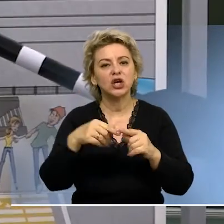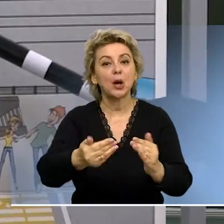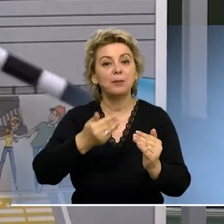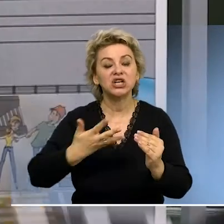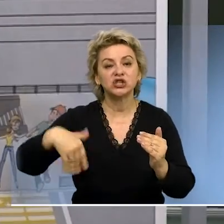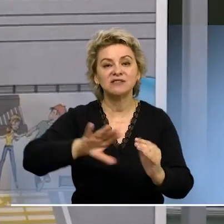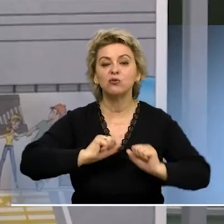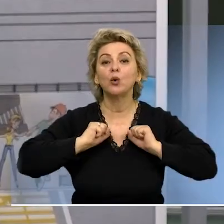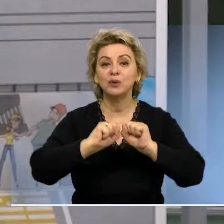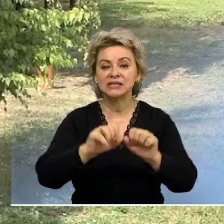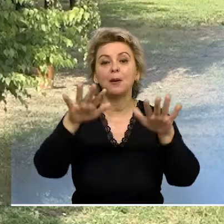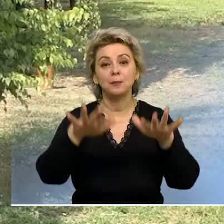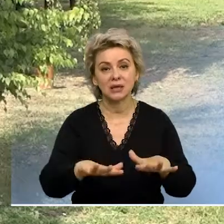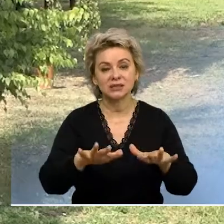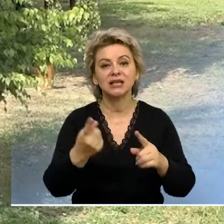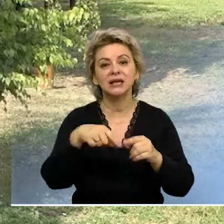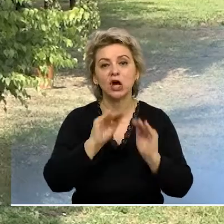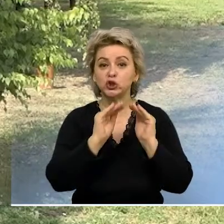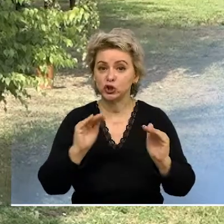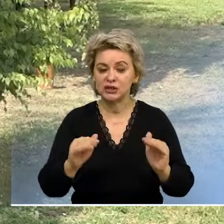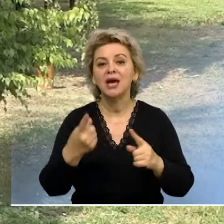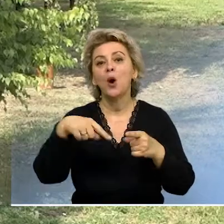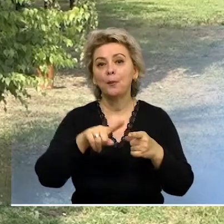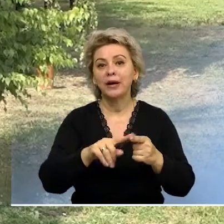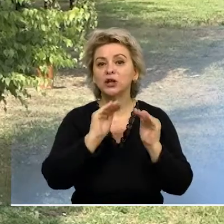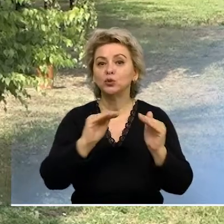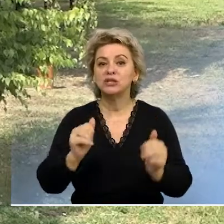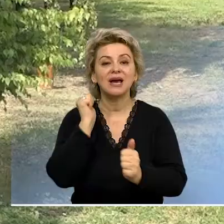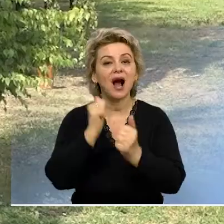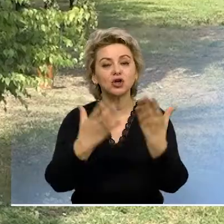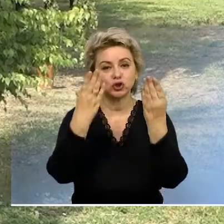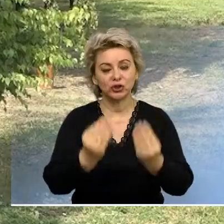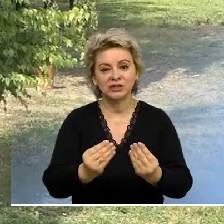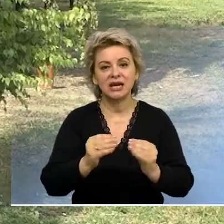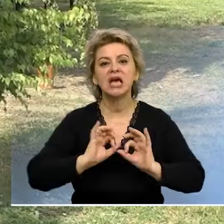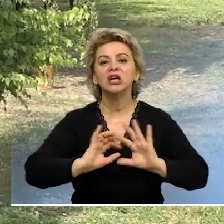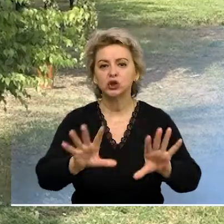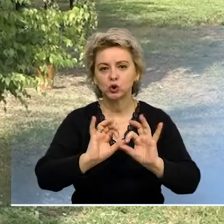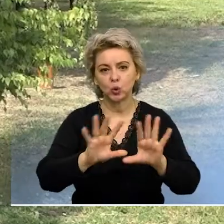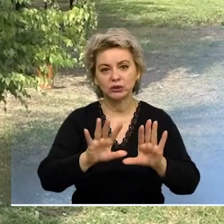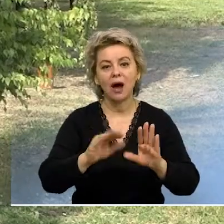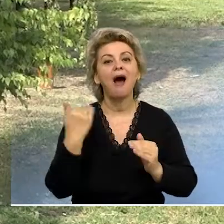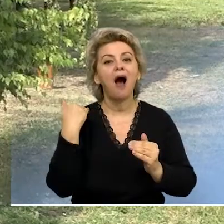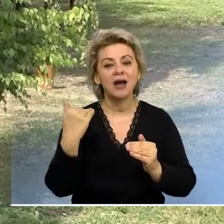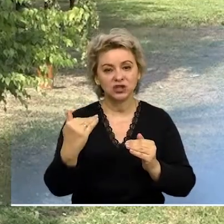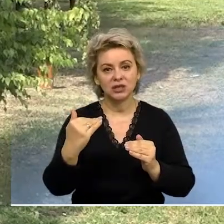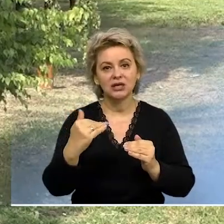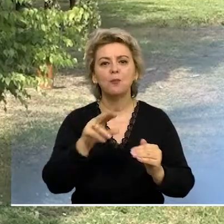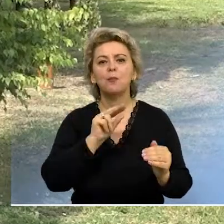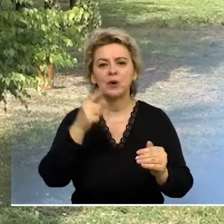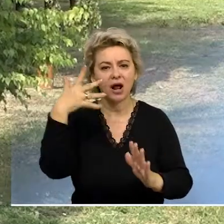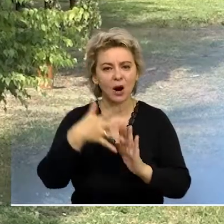полезным. Лагерь – это прежде всего безопасное место для детей. Поэтому у детей каждый день